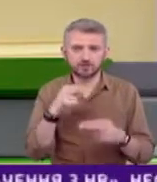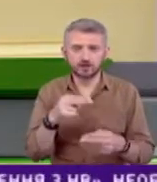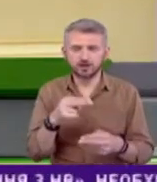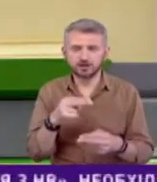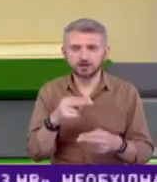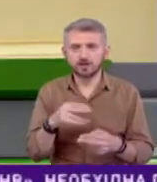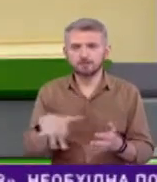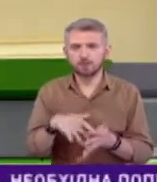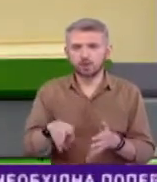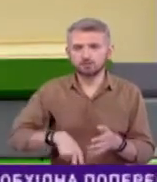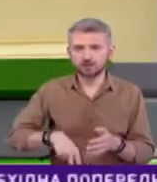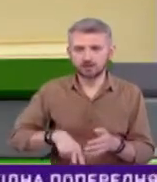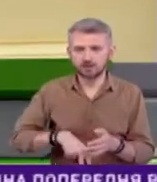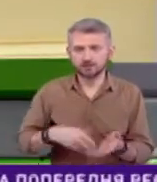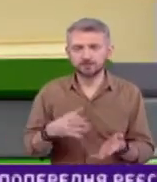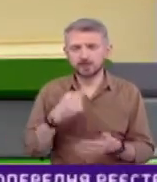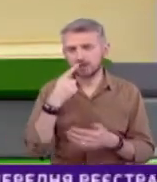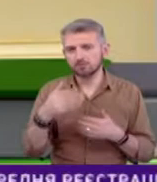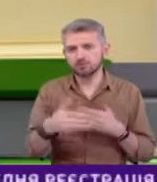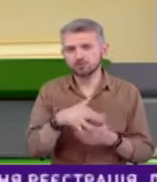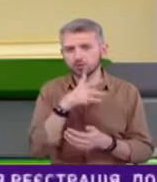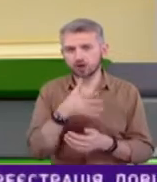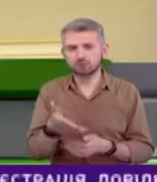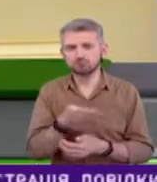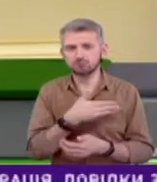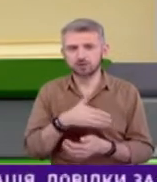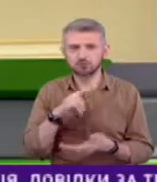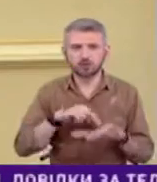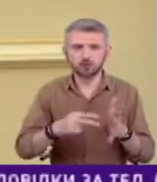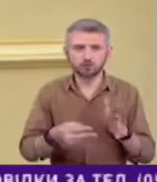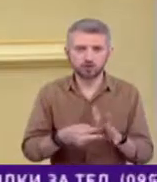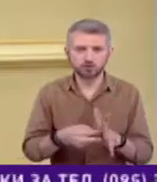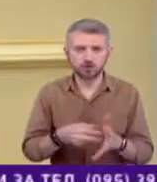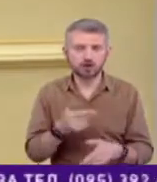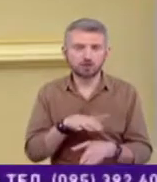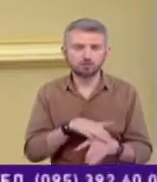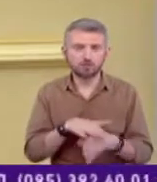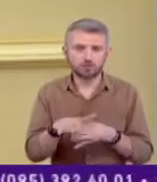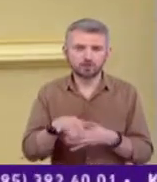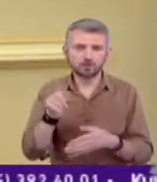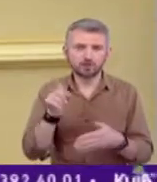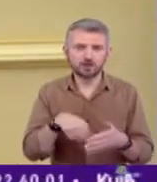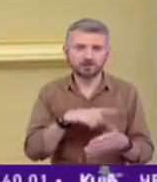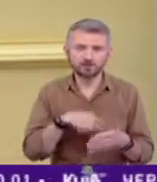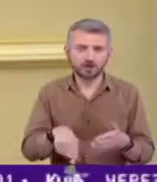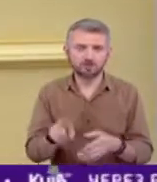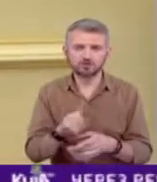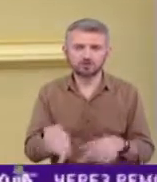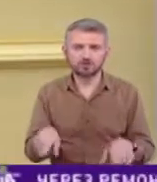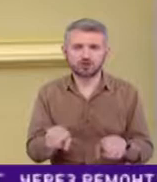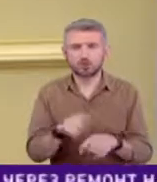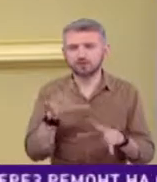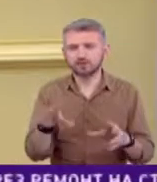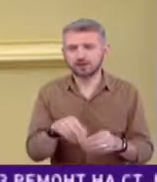міської адміністрації. І найближчими роками ми плануємо повністю ліквідувати, щоб такого